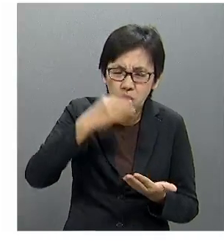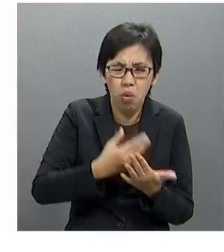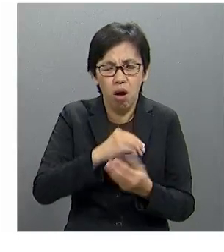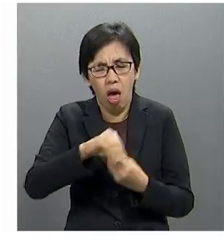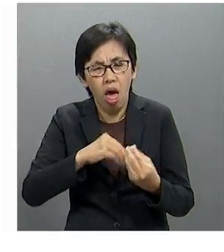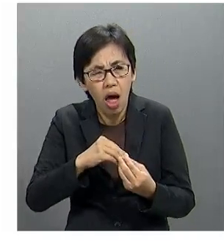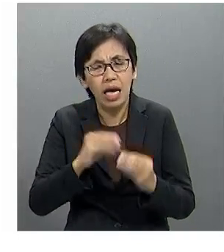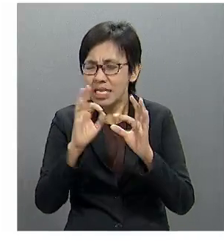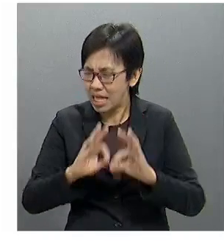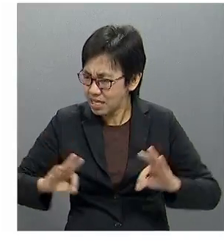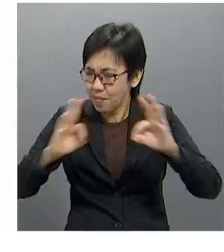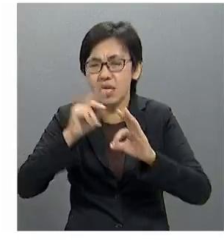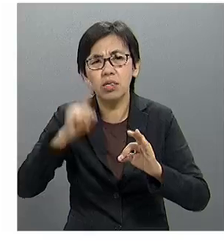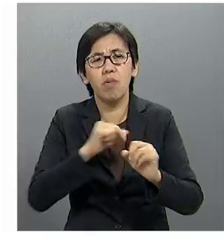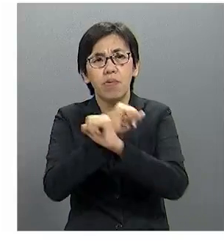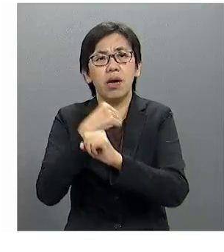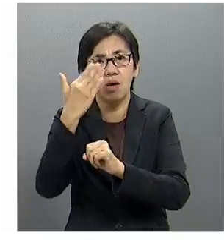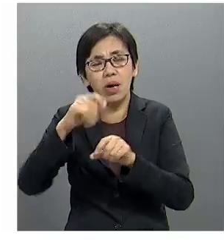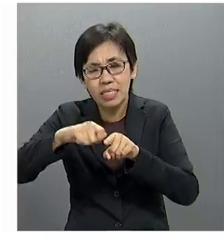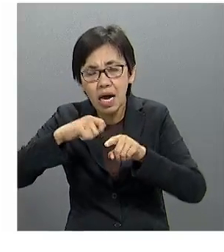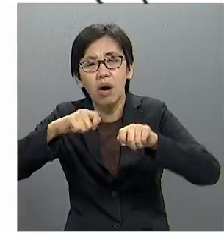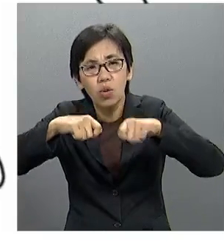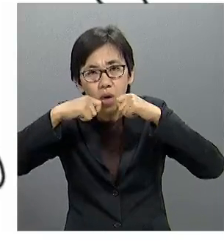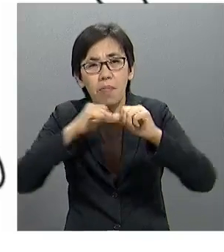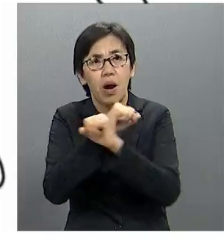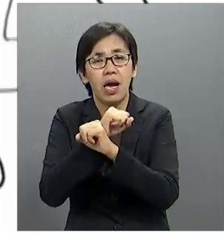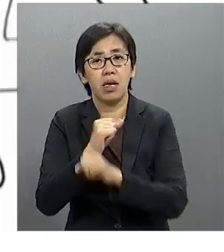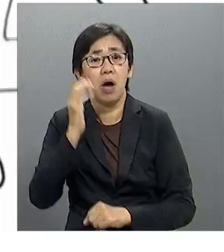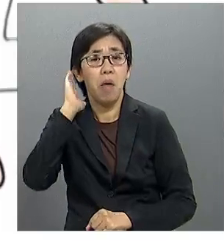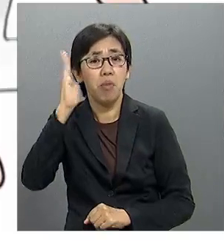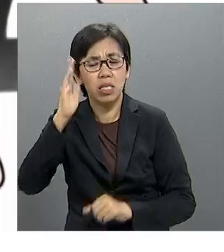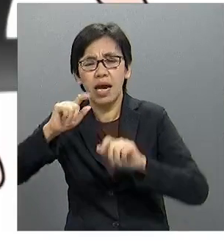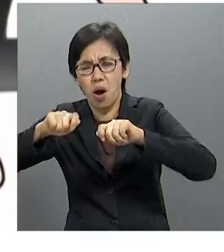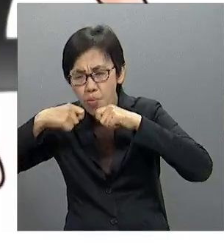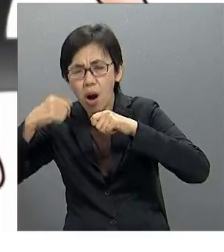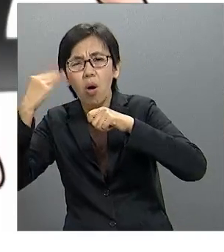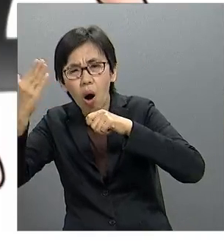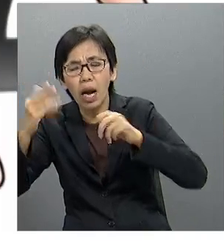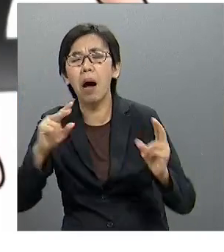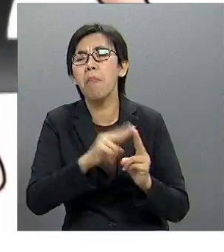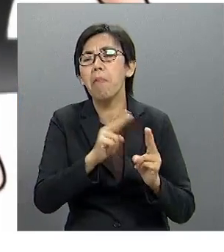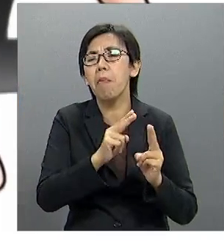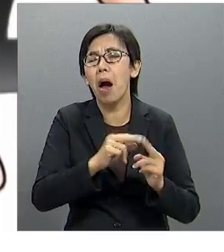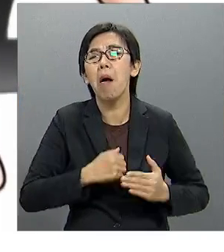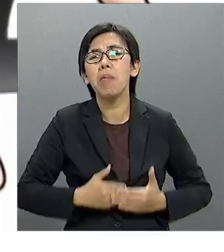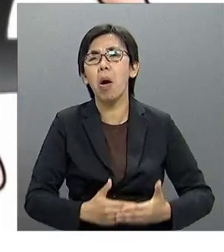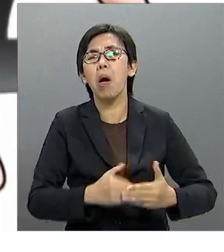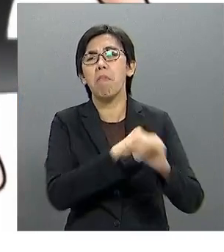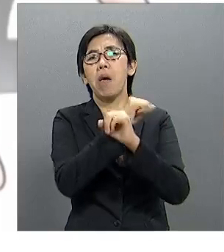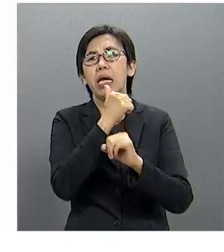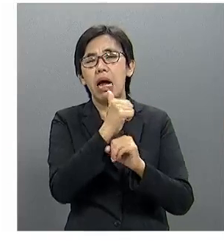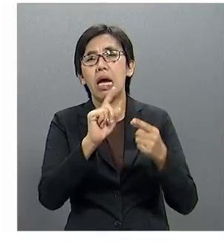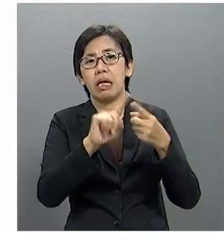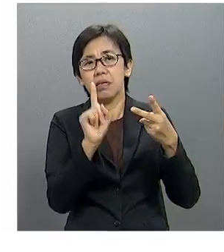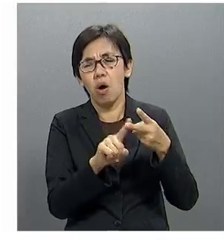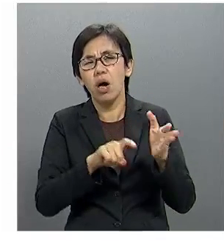กันและเราอยากเห็นผู้ชายป้องกันการตั้งครรภ์ด้วยกันใส่ถุงยางอนามัยเพราะมันสามารถป้องกันท้องและป้องกันโรคได้ด้วยนะคะ